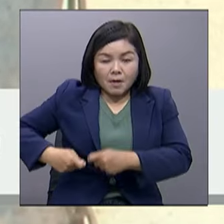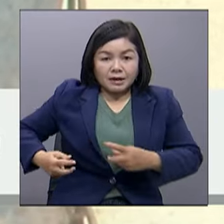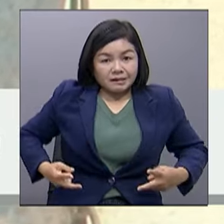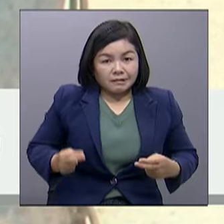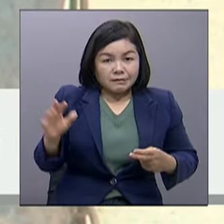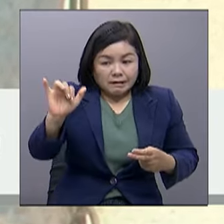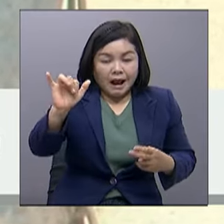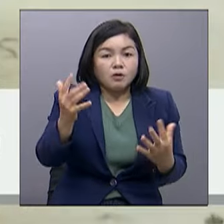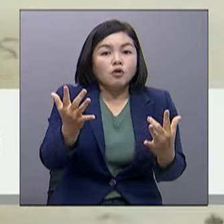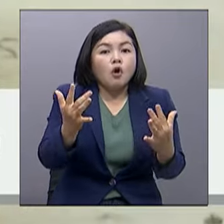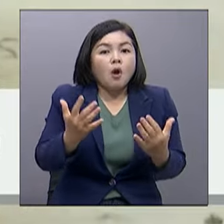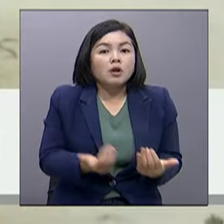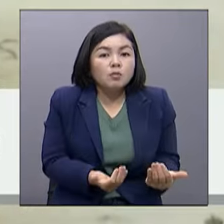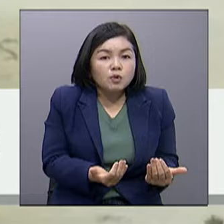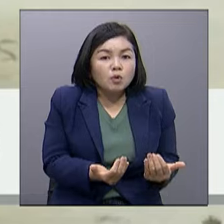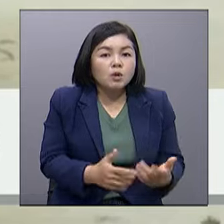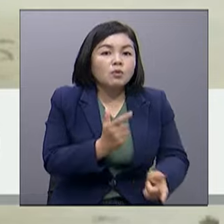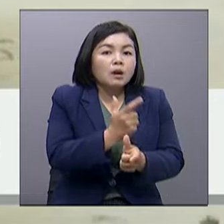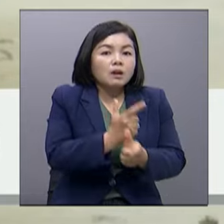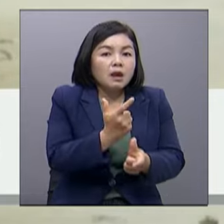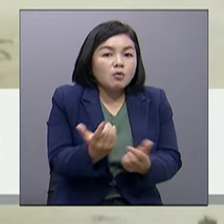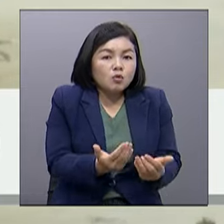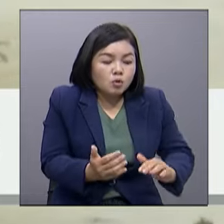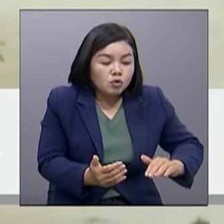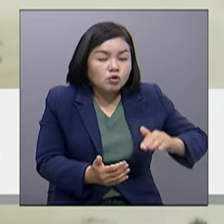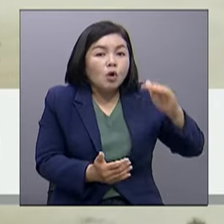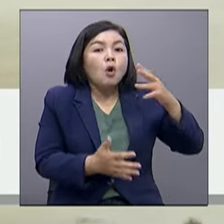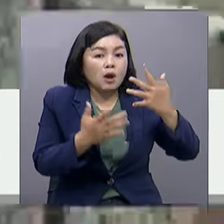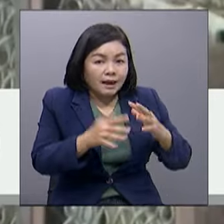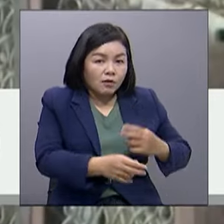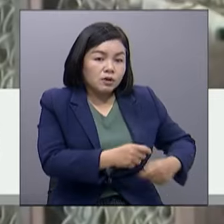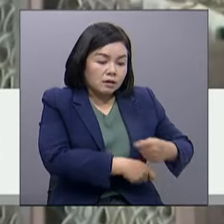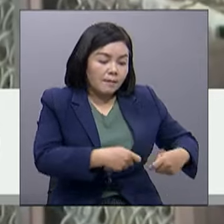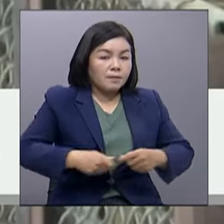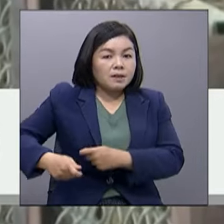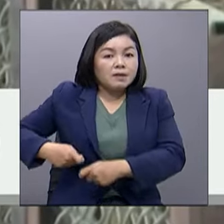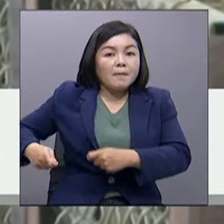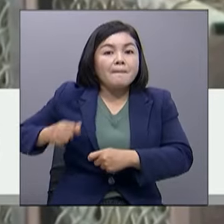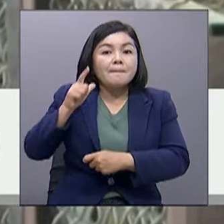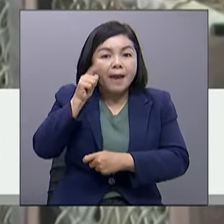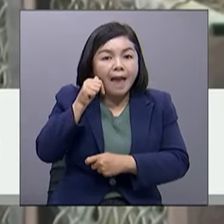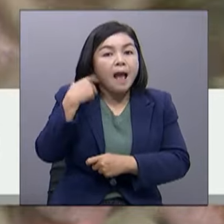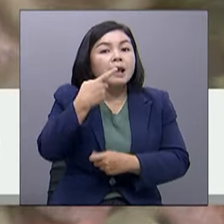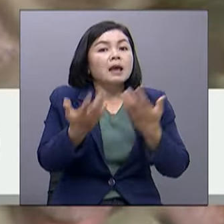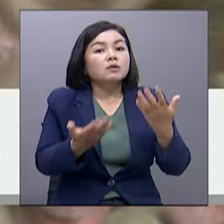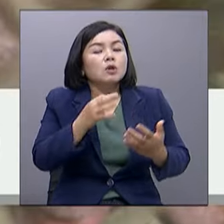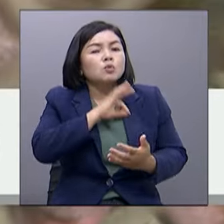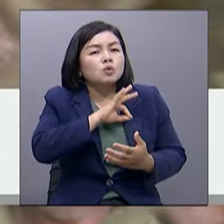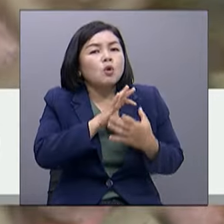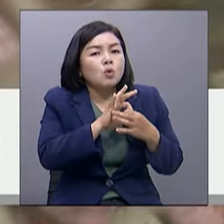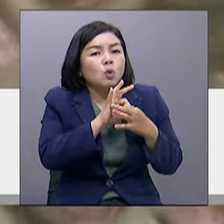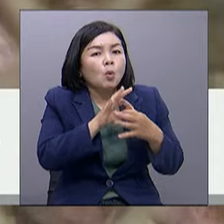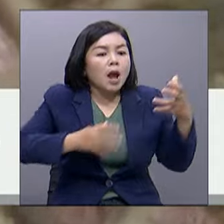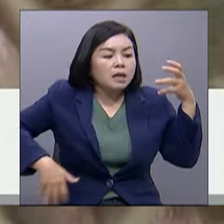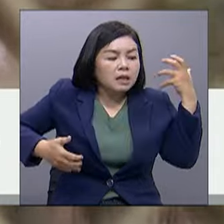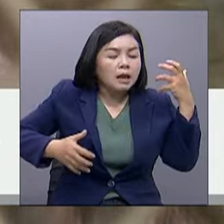อให้หย่านมก่อนถึงจะจับทำหมันนะครับส่วนใครที่เป็นห่วงลิงนะครับลิงแม่ลูกอ่อนอายุไม่ถึงเดือนจะอยู่ยัง